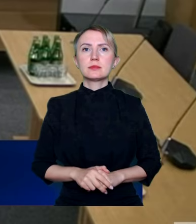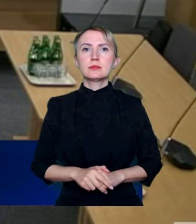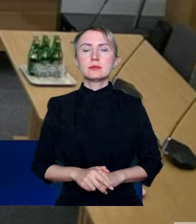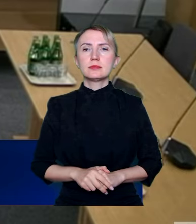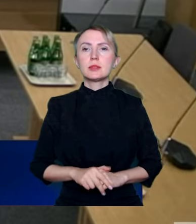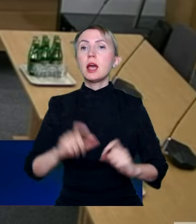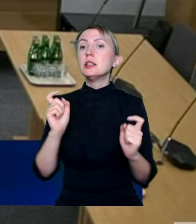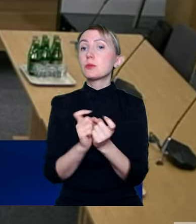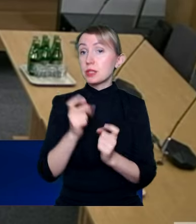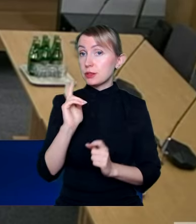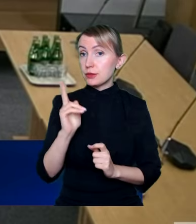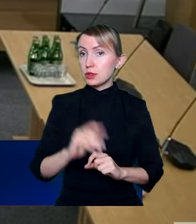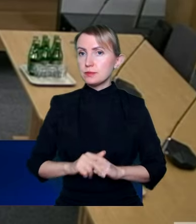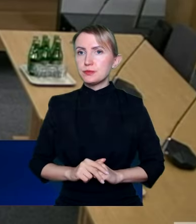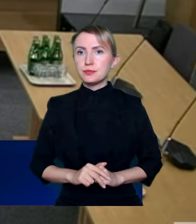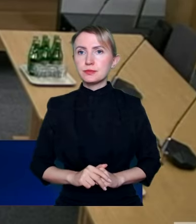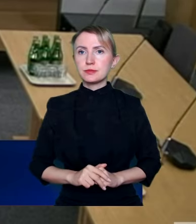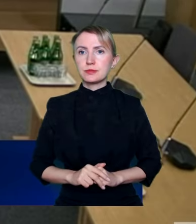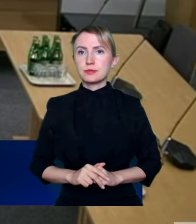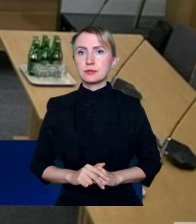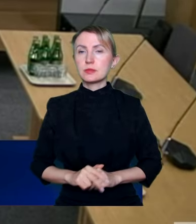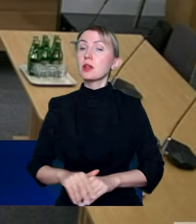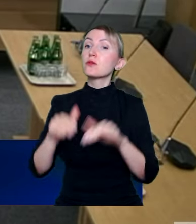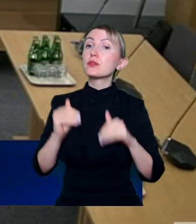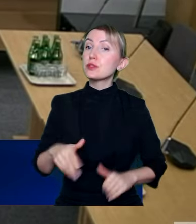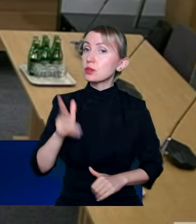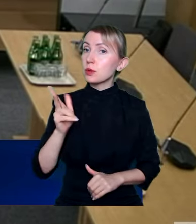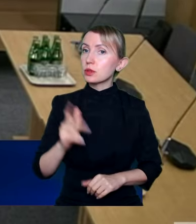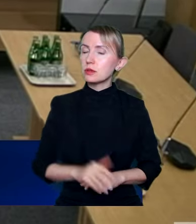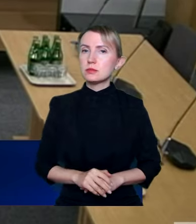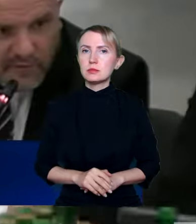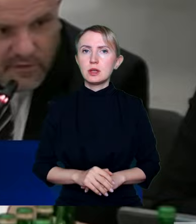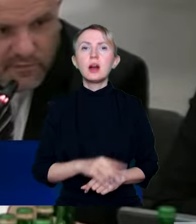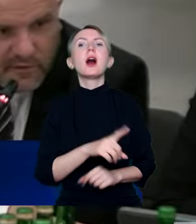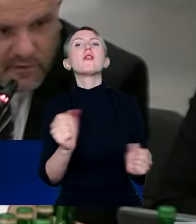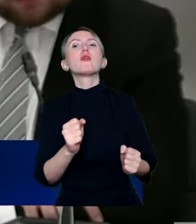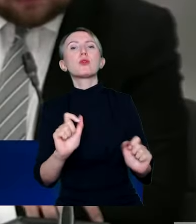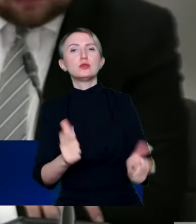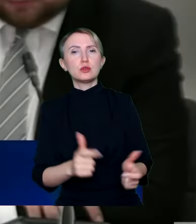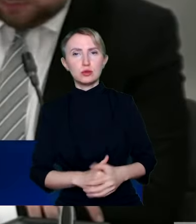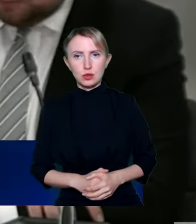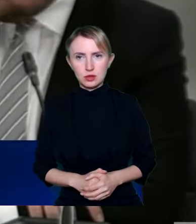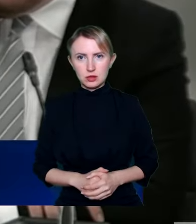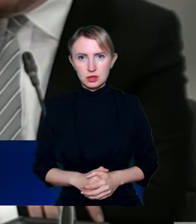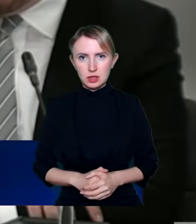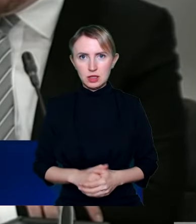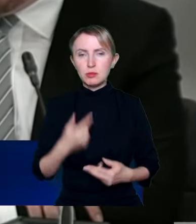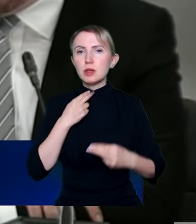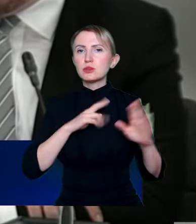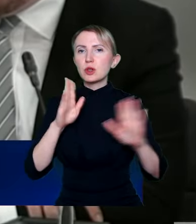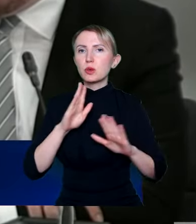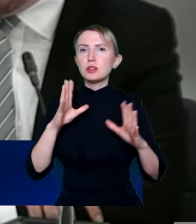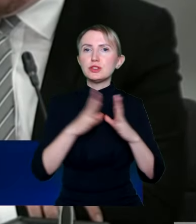Kto jest przeciw? Kto się wstrzymał? Kogo się boicie? Dziękuję. Pani przewodnicząca, przegłosowaliśmy 10-0.